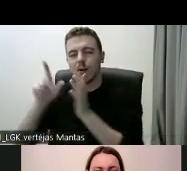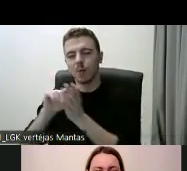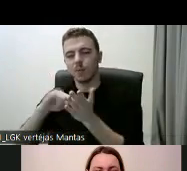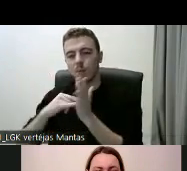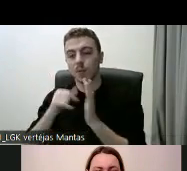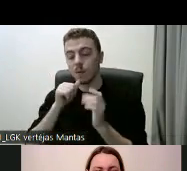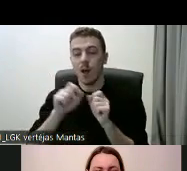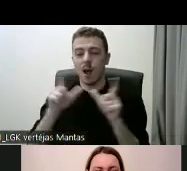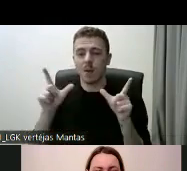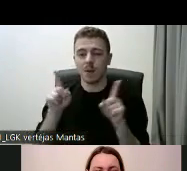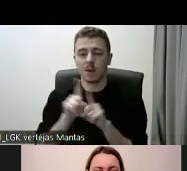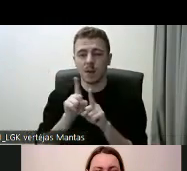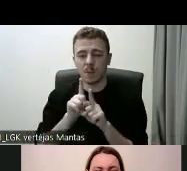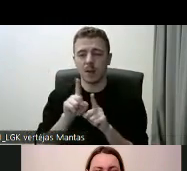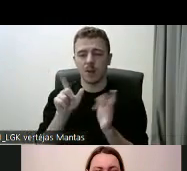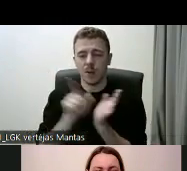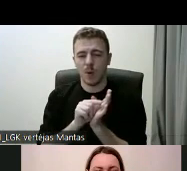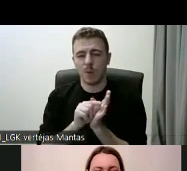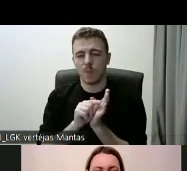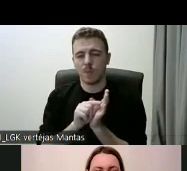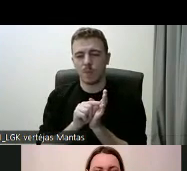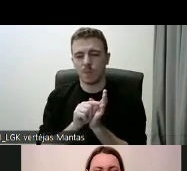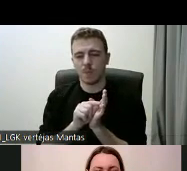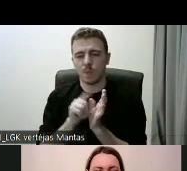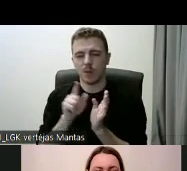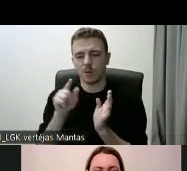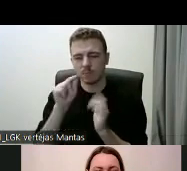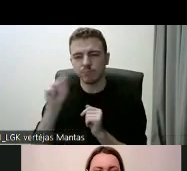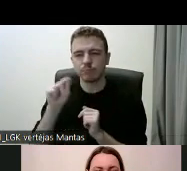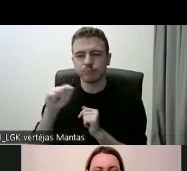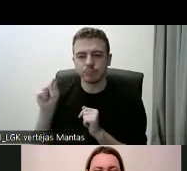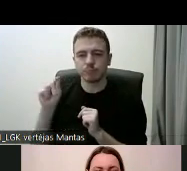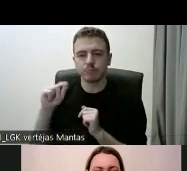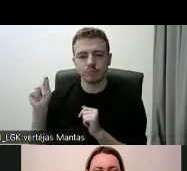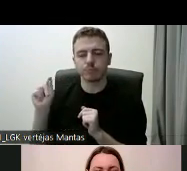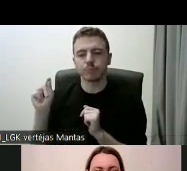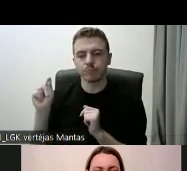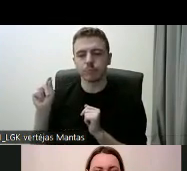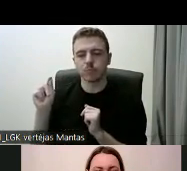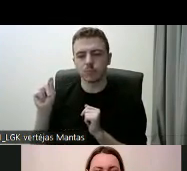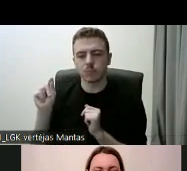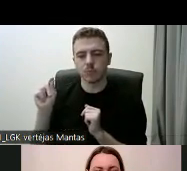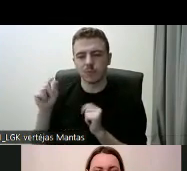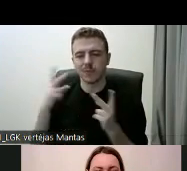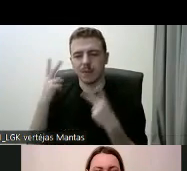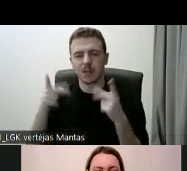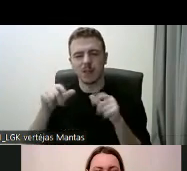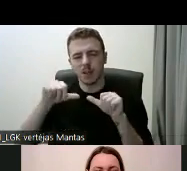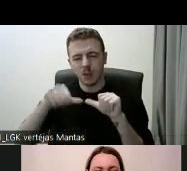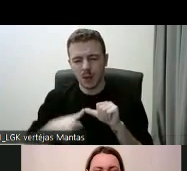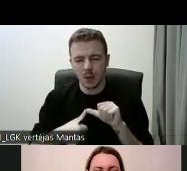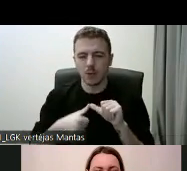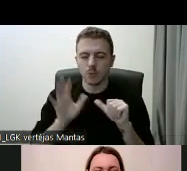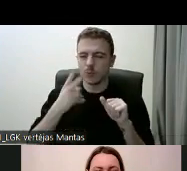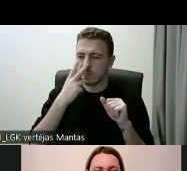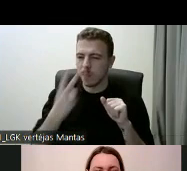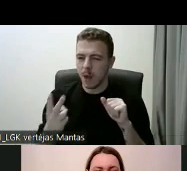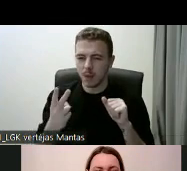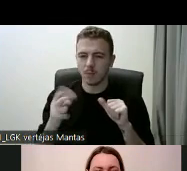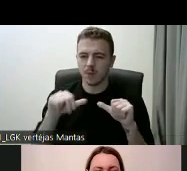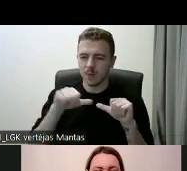elektroninėse laiškuose turėtumėte žymėti šitą viziją, kad ji visą laiką būtų manoma, kad ji visą laiką